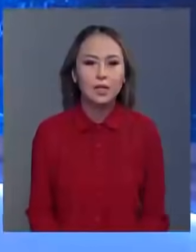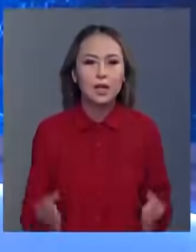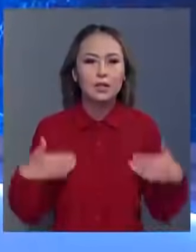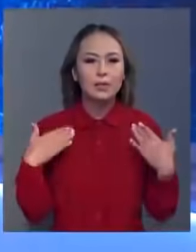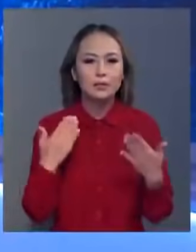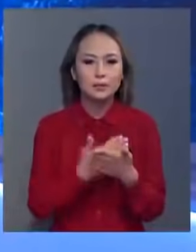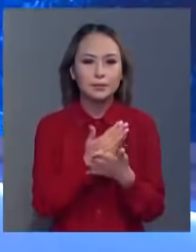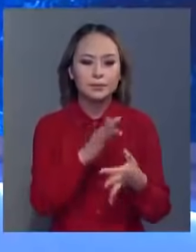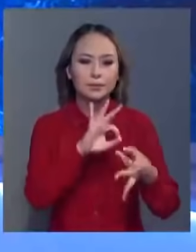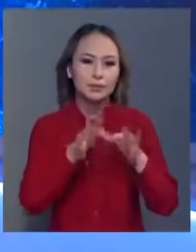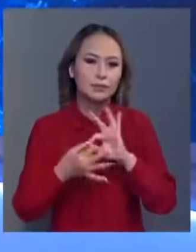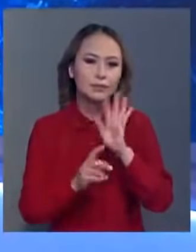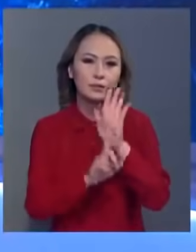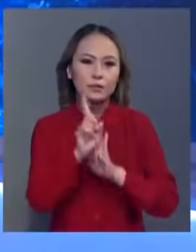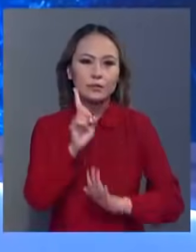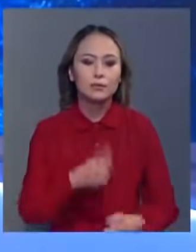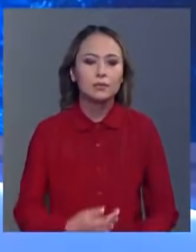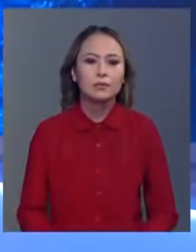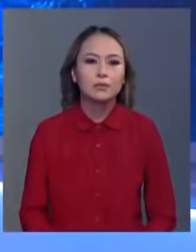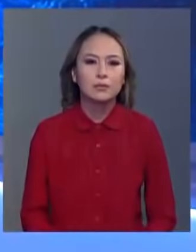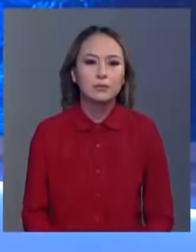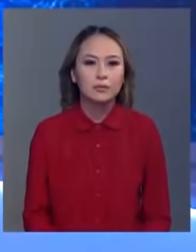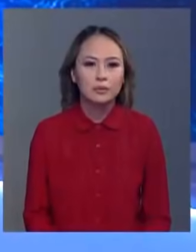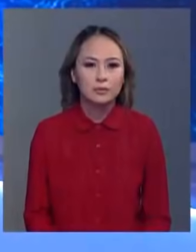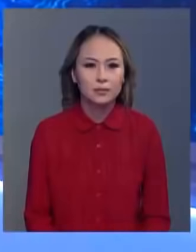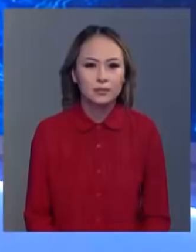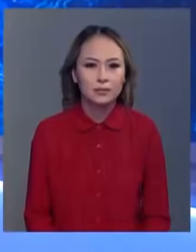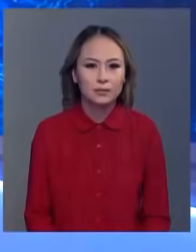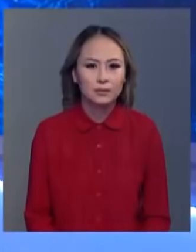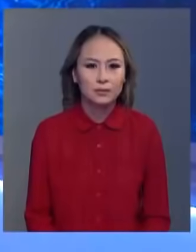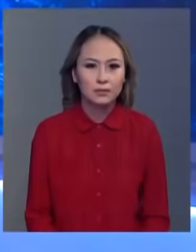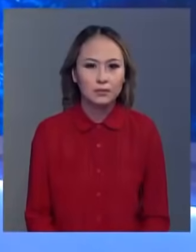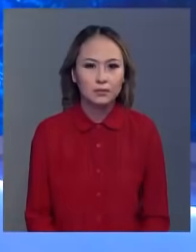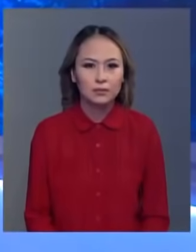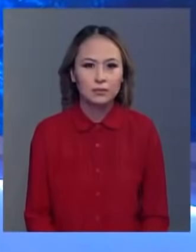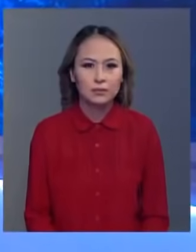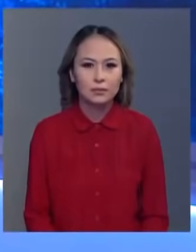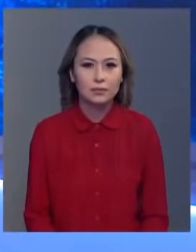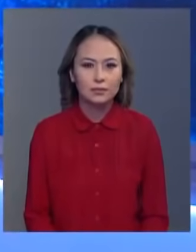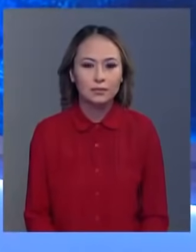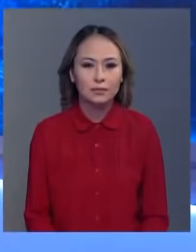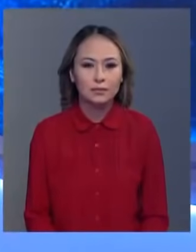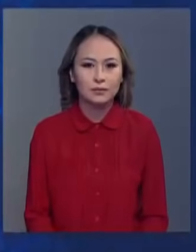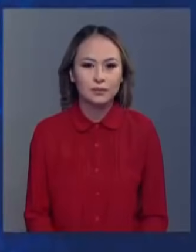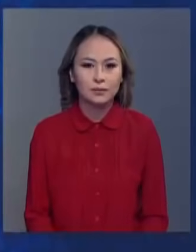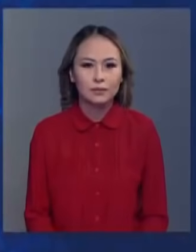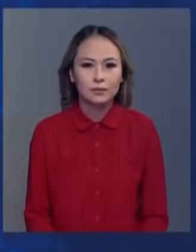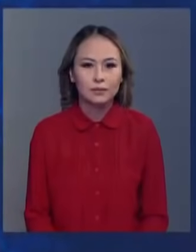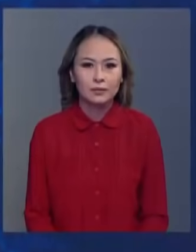Assalamu alaikum. Эфирде жаңалықтар, студияда дизгінші мен Азамат Абілқайыр, сурд аудармада Жанбота Сәрсенбаева.